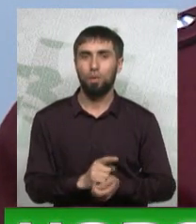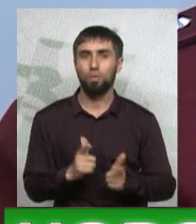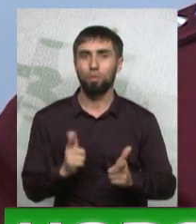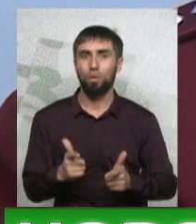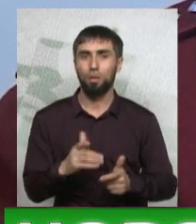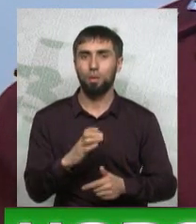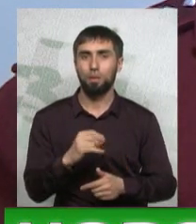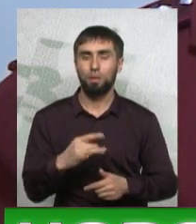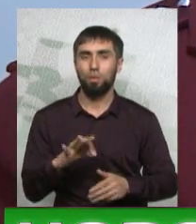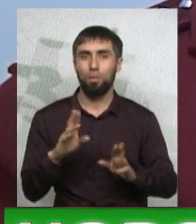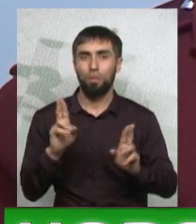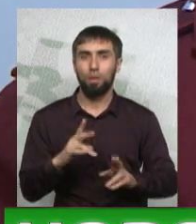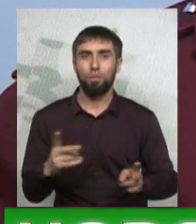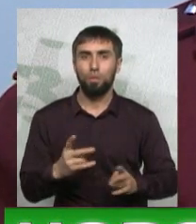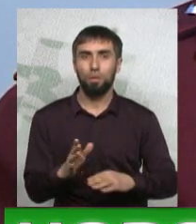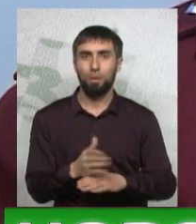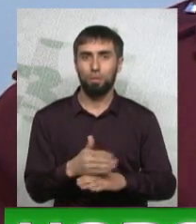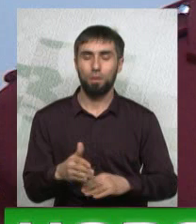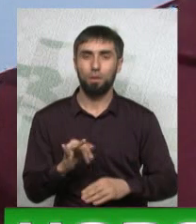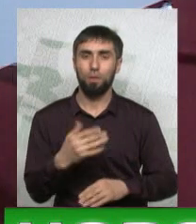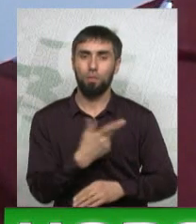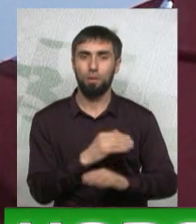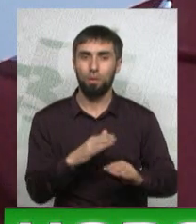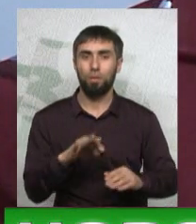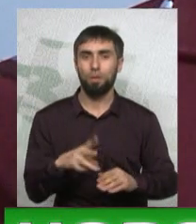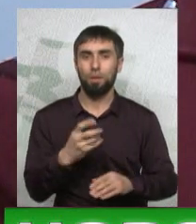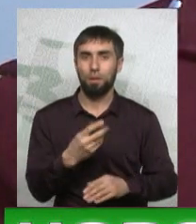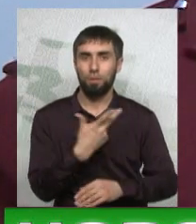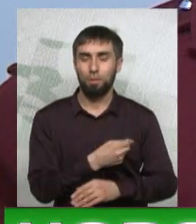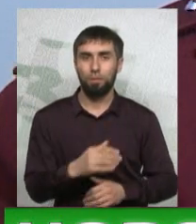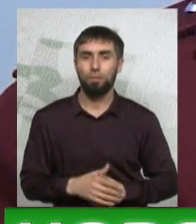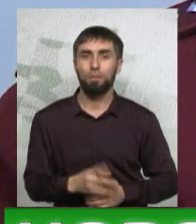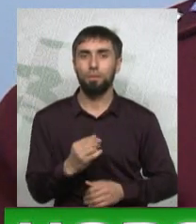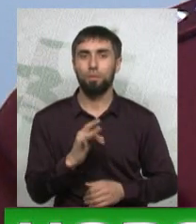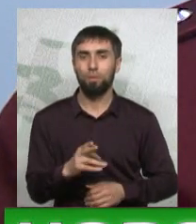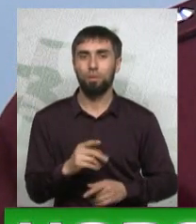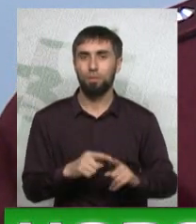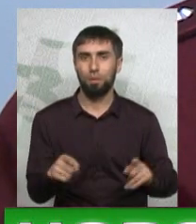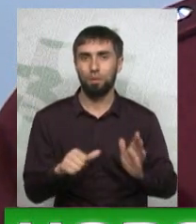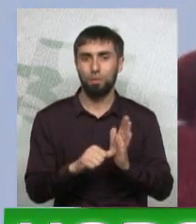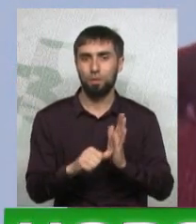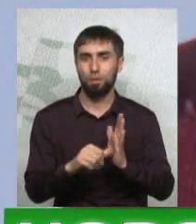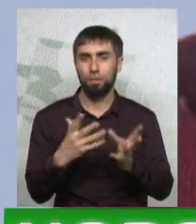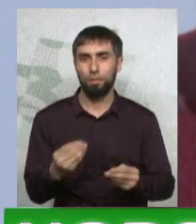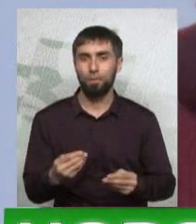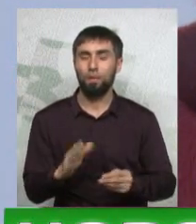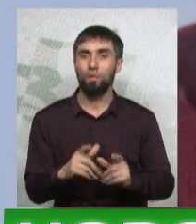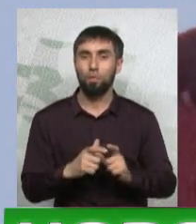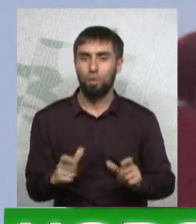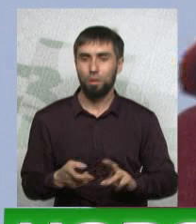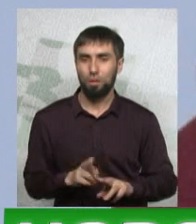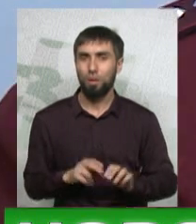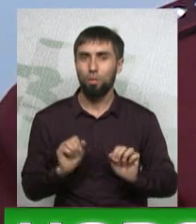согласно санитарных правил, нужно разобщать привитых детей от непривитых на срок в течение 60 дней. В школах